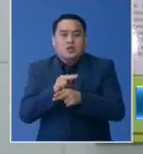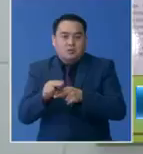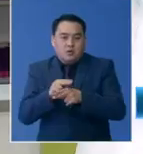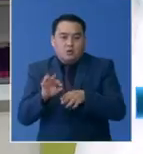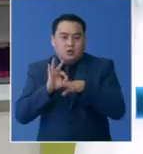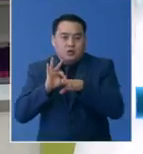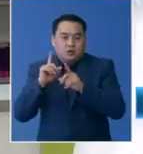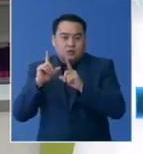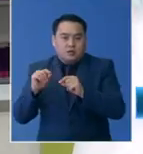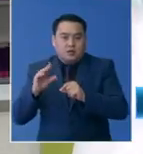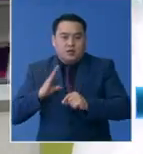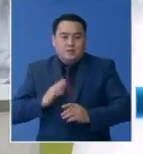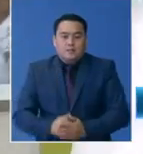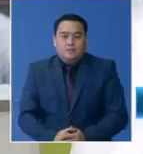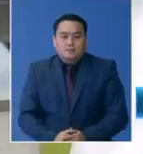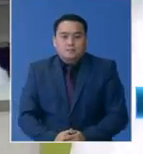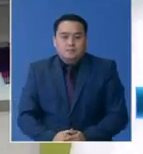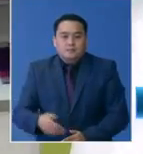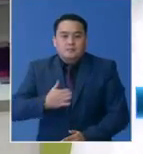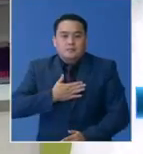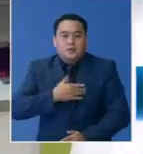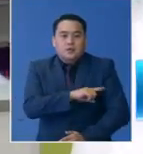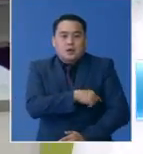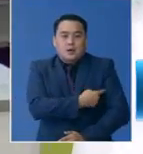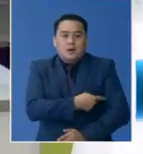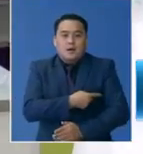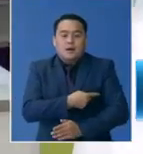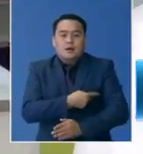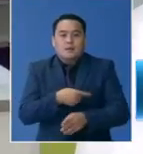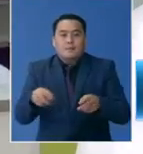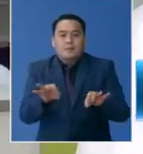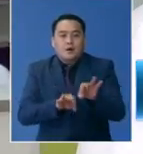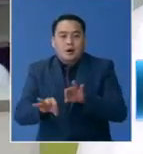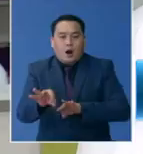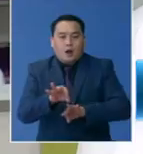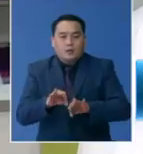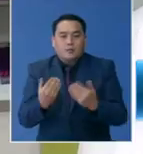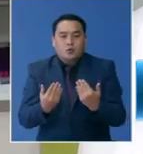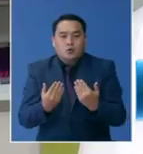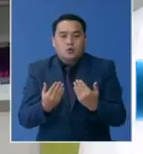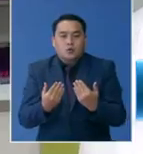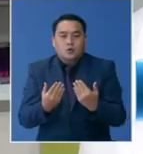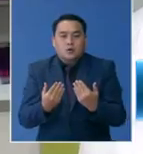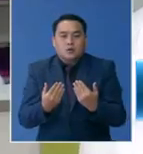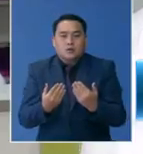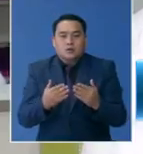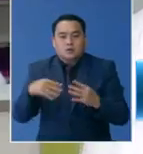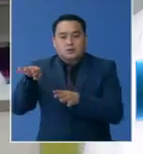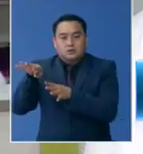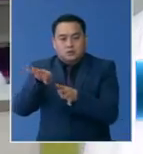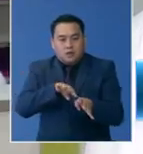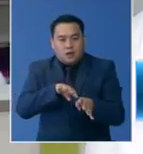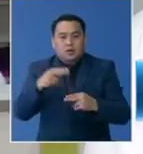жіберілген. Поликлиникамыздың енді өзінің проект бойынша қазіргі санитарлық норма өте сәйкес